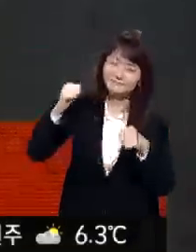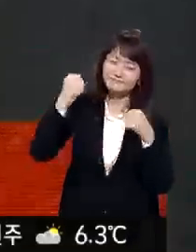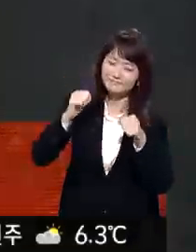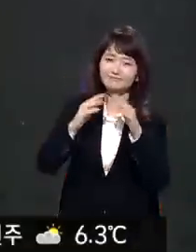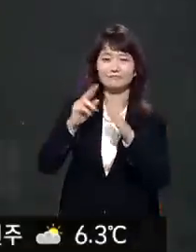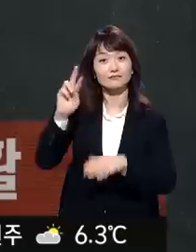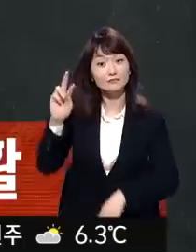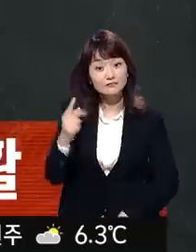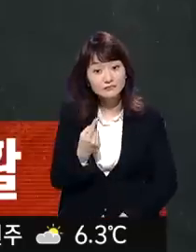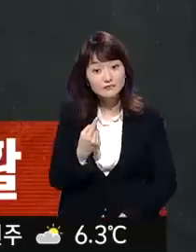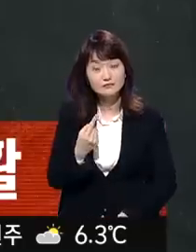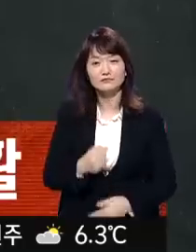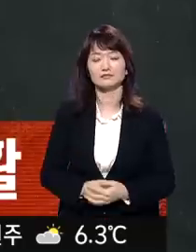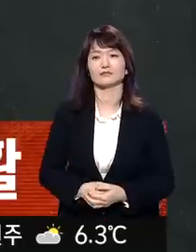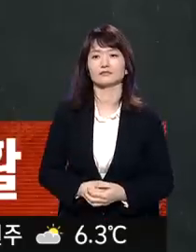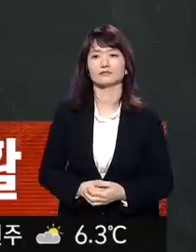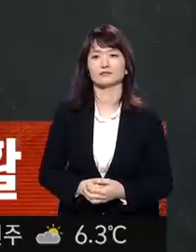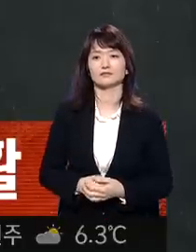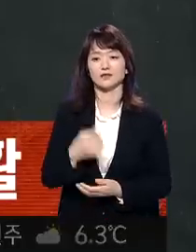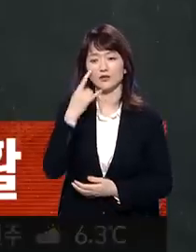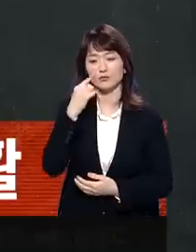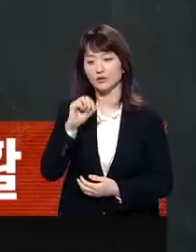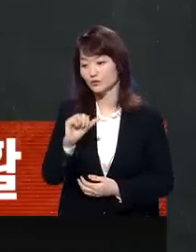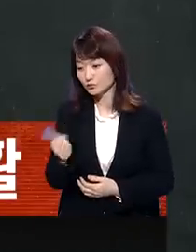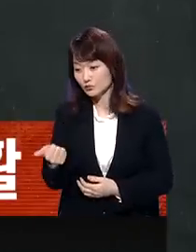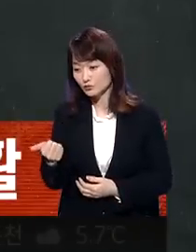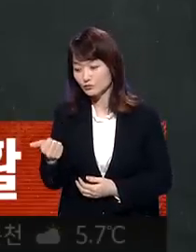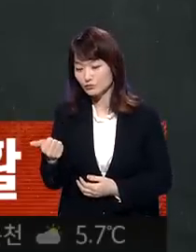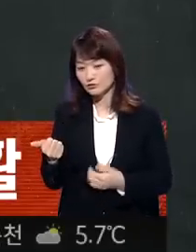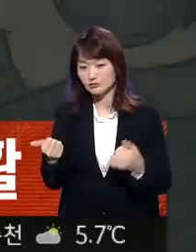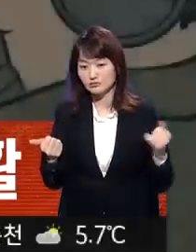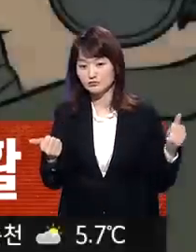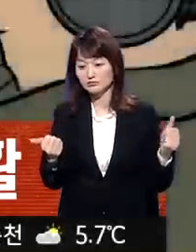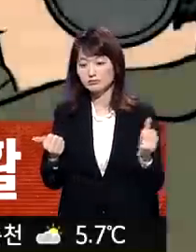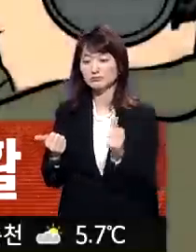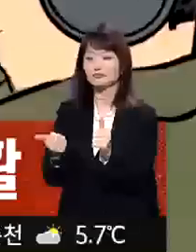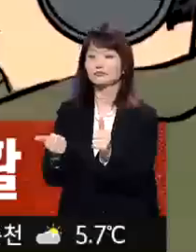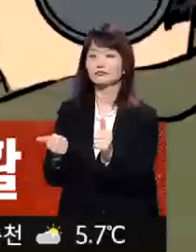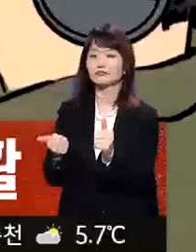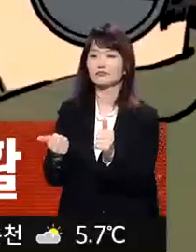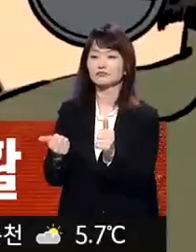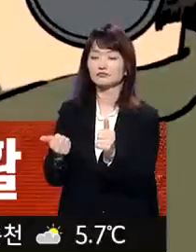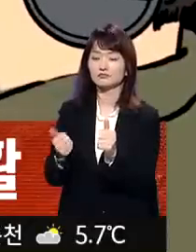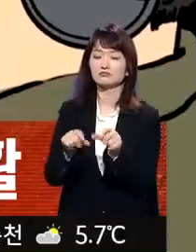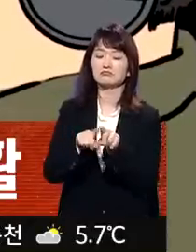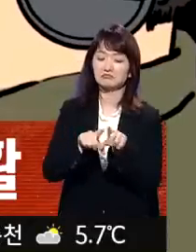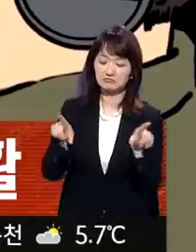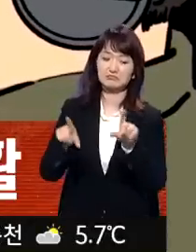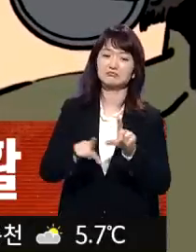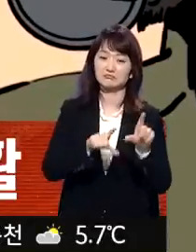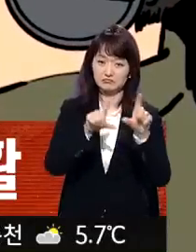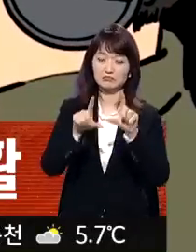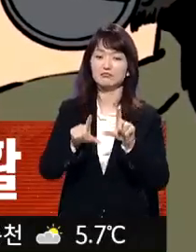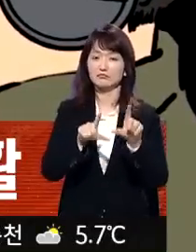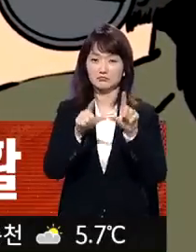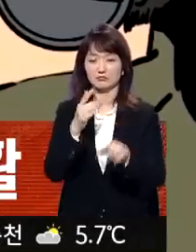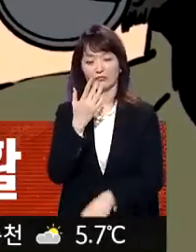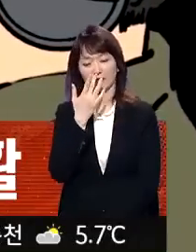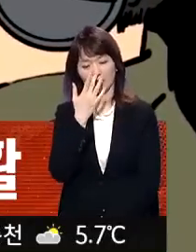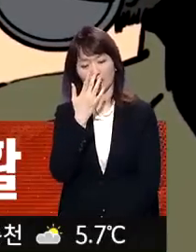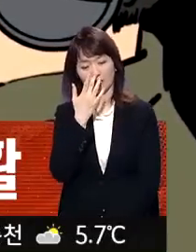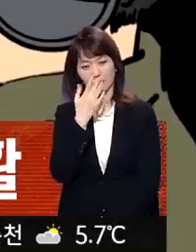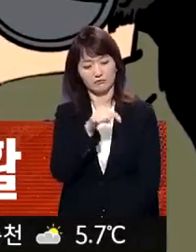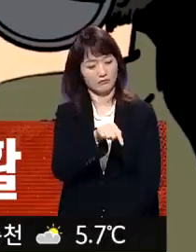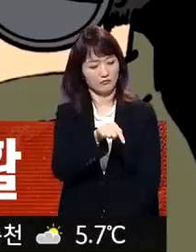돌아와서는 숨져 있는 집에 어머니한테 옆에 가가지고 태연하게 또 일상생활을 또 반복을 했다라고 합니다. 이런 부분들이